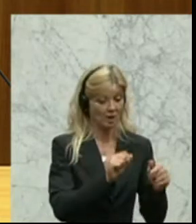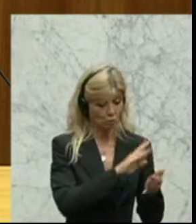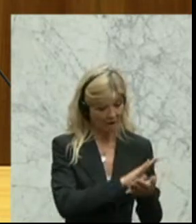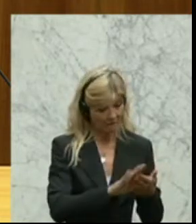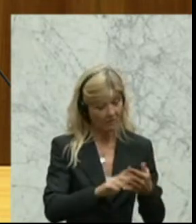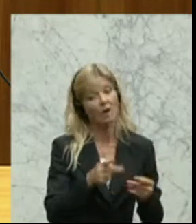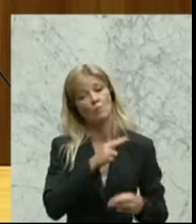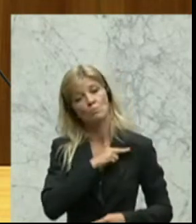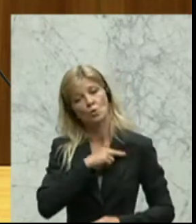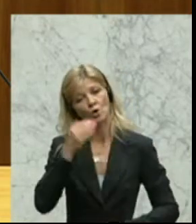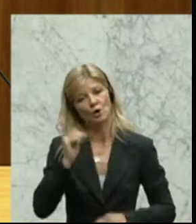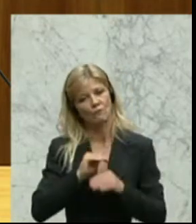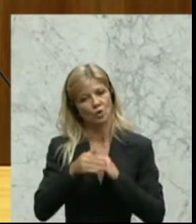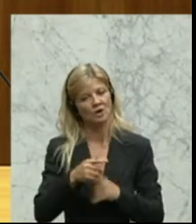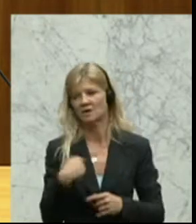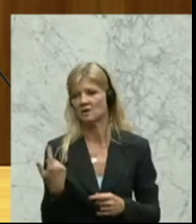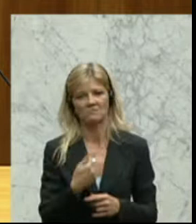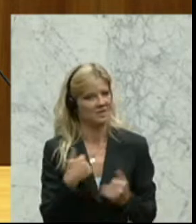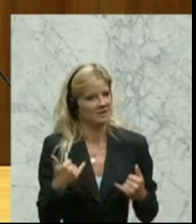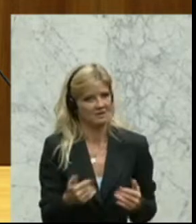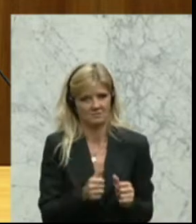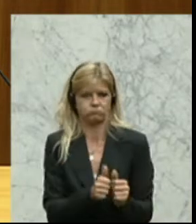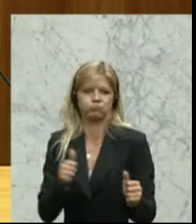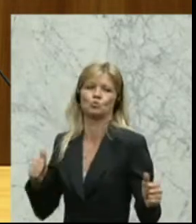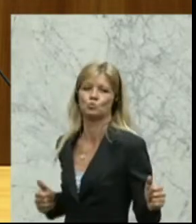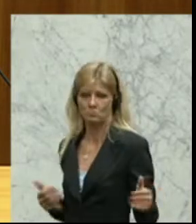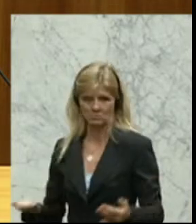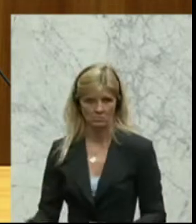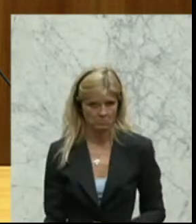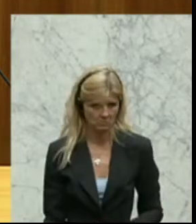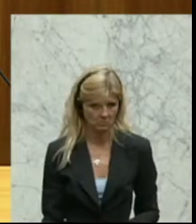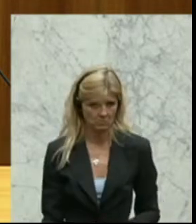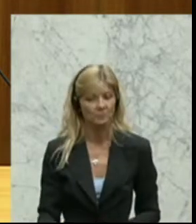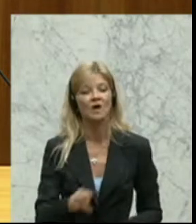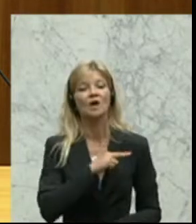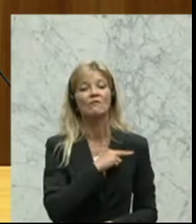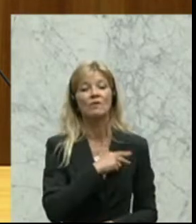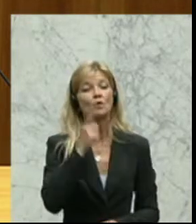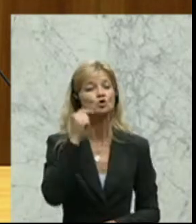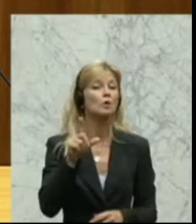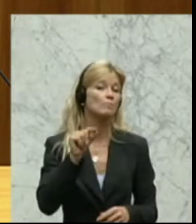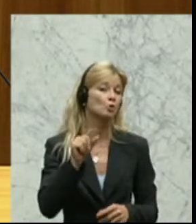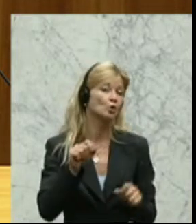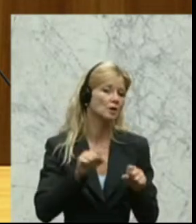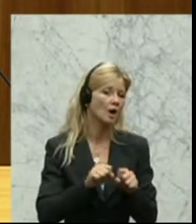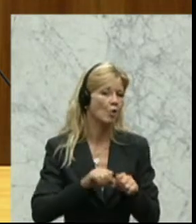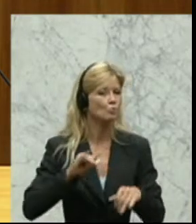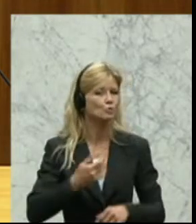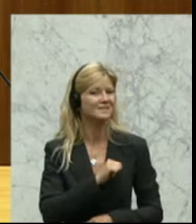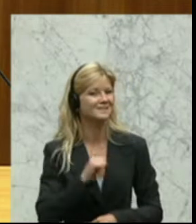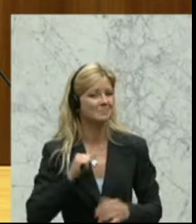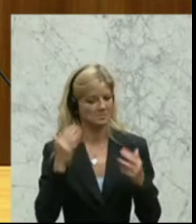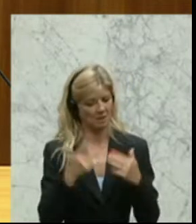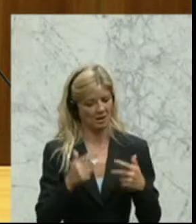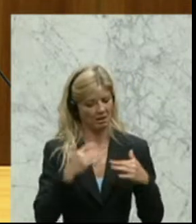entfernt. Eine Vermögensteuer heißt aber auch immer, dass es eine Selbstberechnungssteuer sein muss. Das heißt, der Bürger